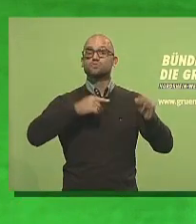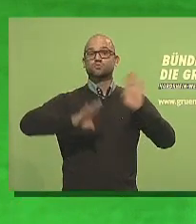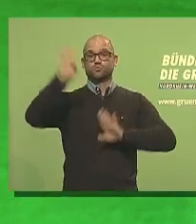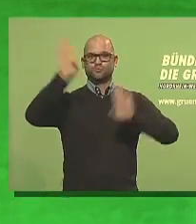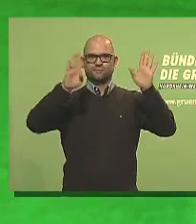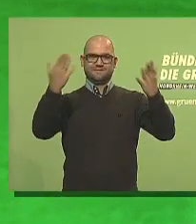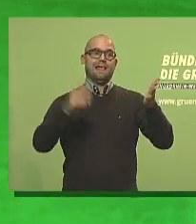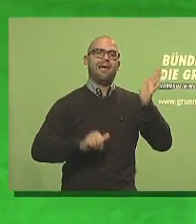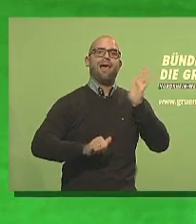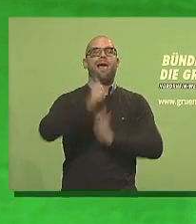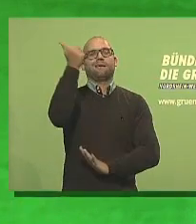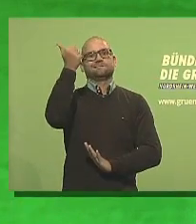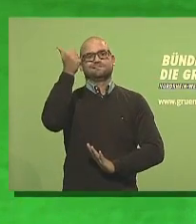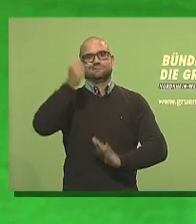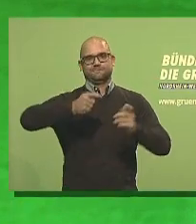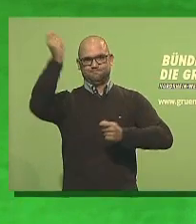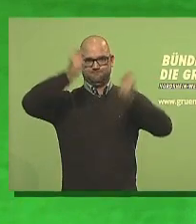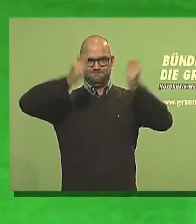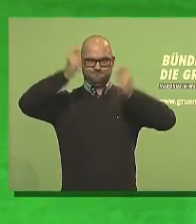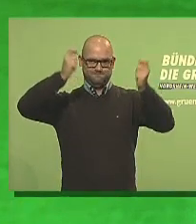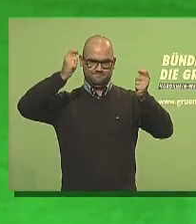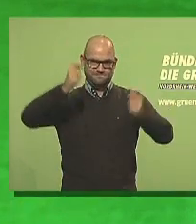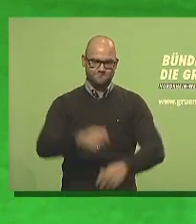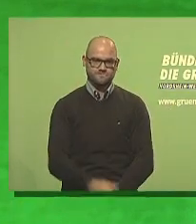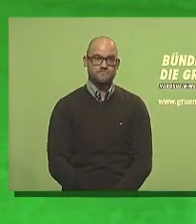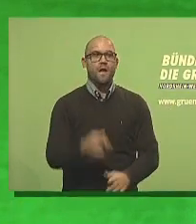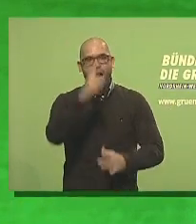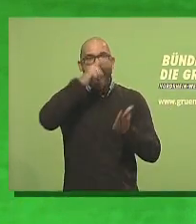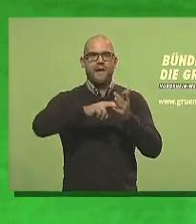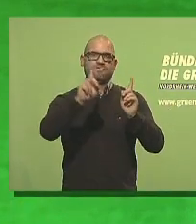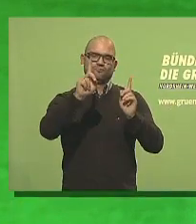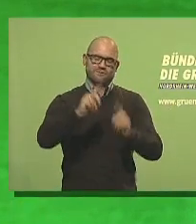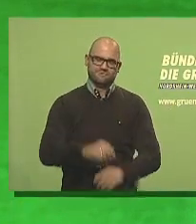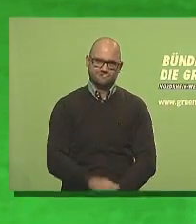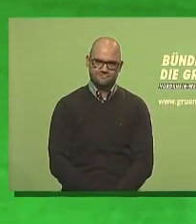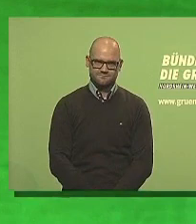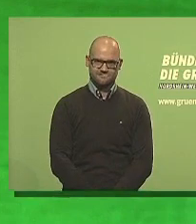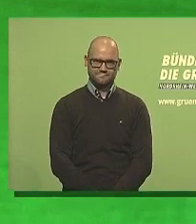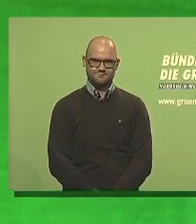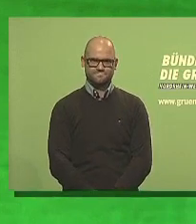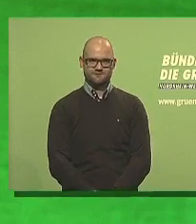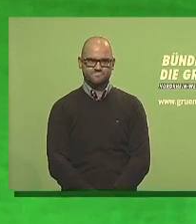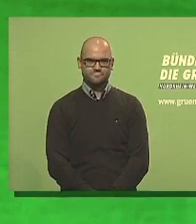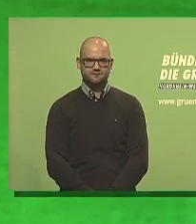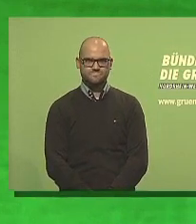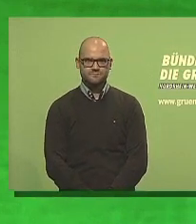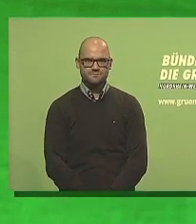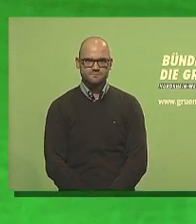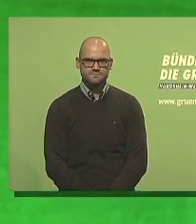ihr zum ersten Mal die Karten heben, wenn ihr damit einverstanden seid.